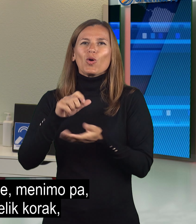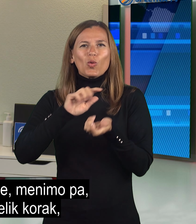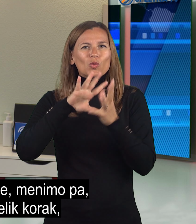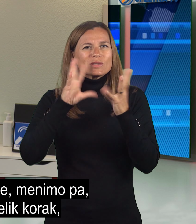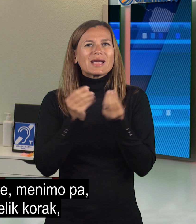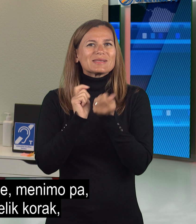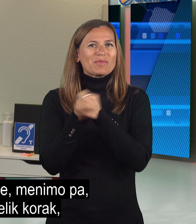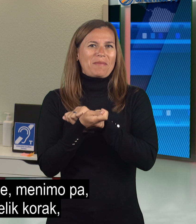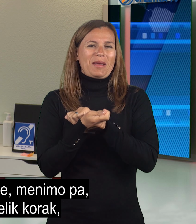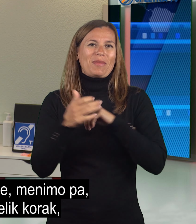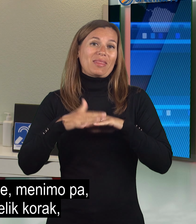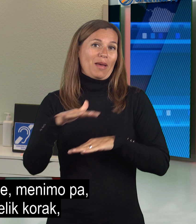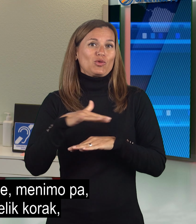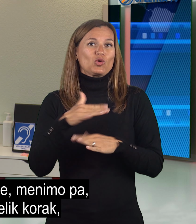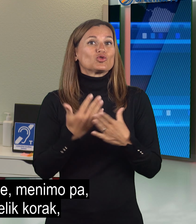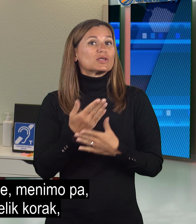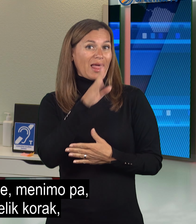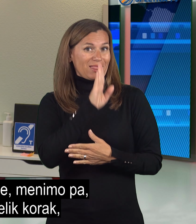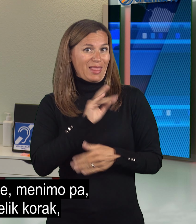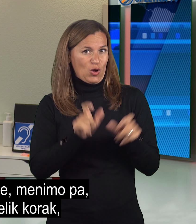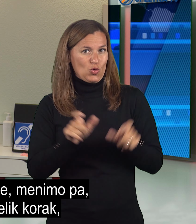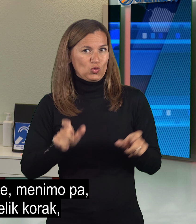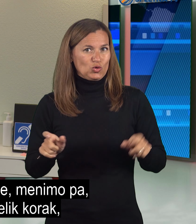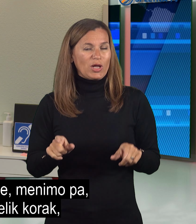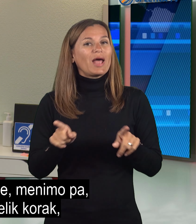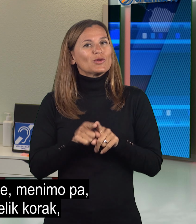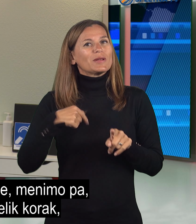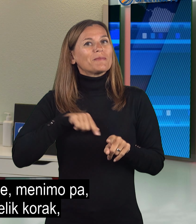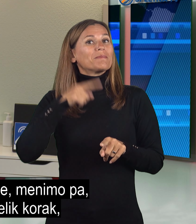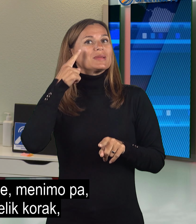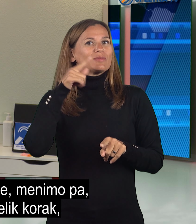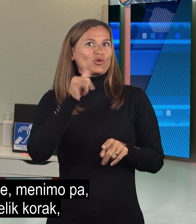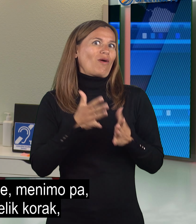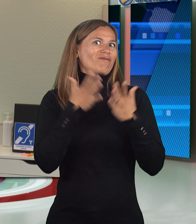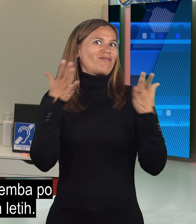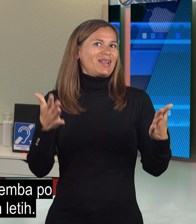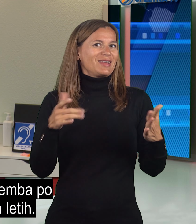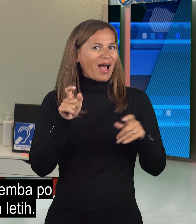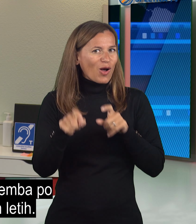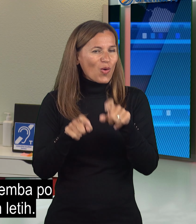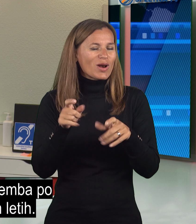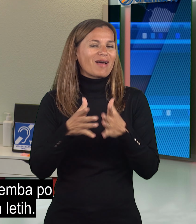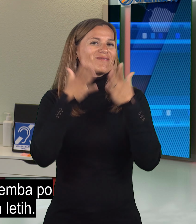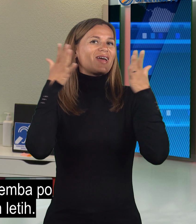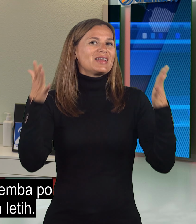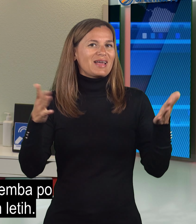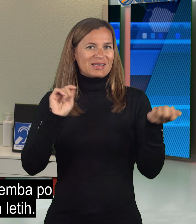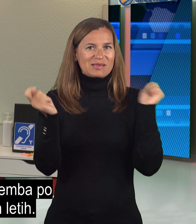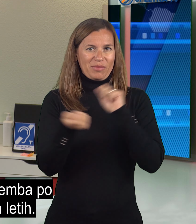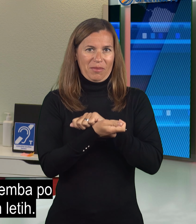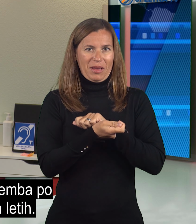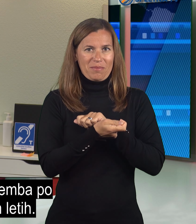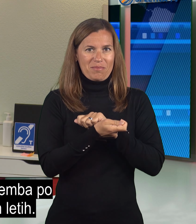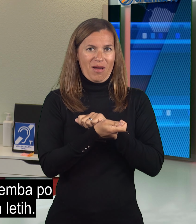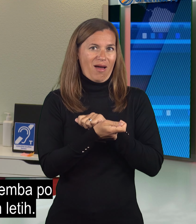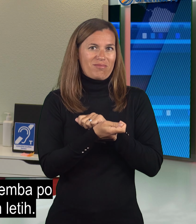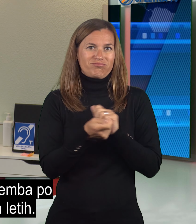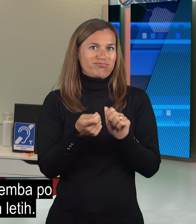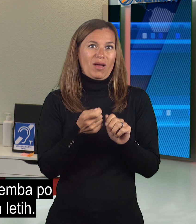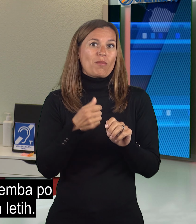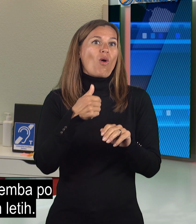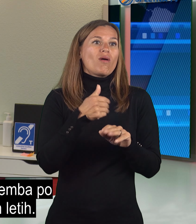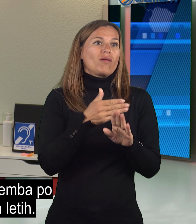spremembe na področju za naglušne. Menimo pa, da je to sedaj en velik korak, ena velika sprememba po več kot 10